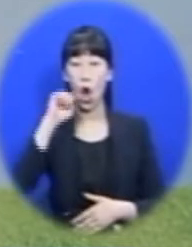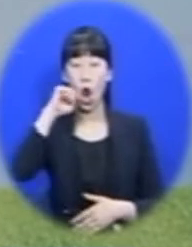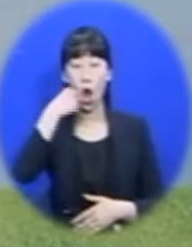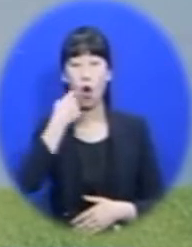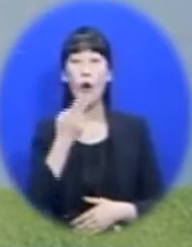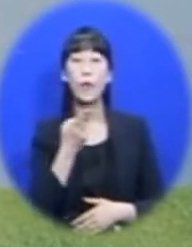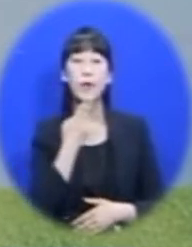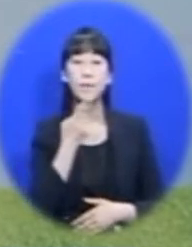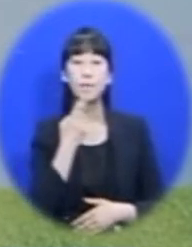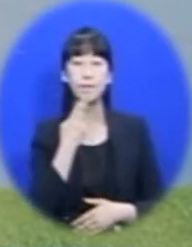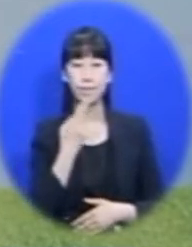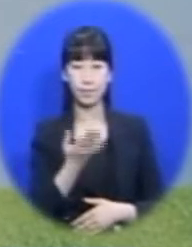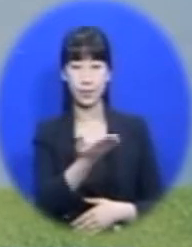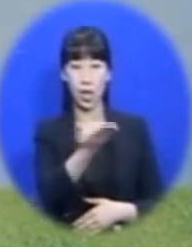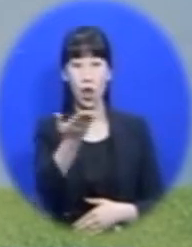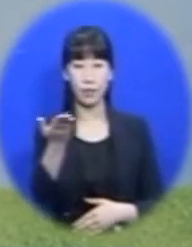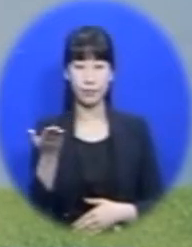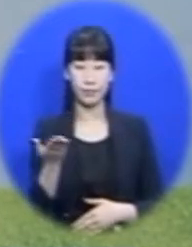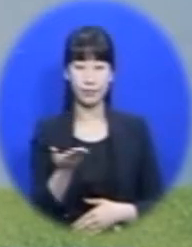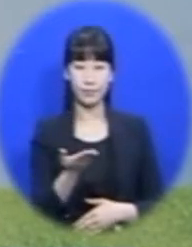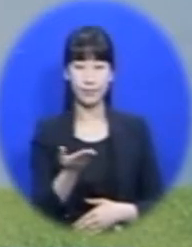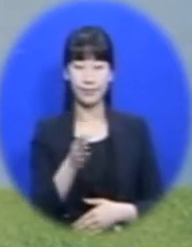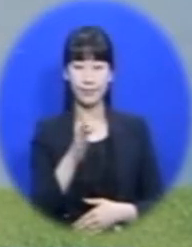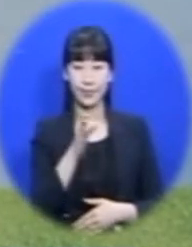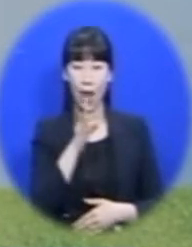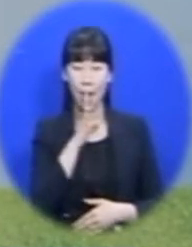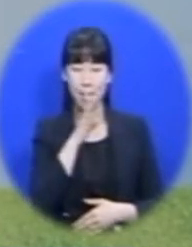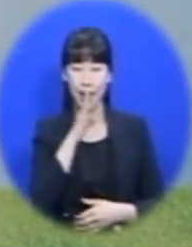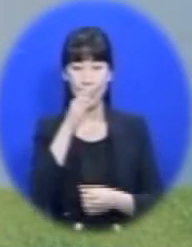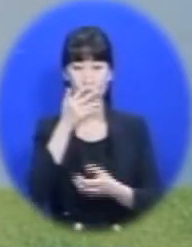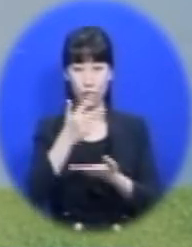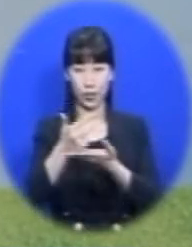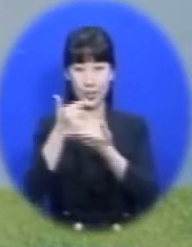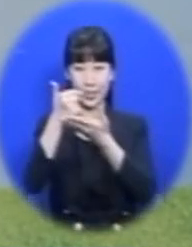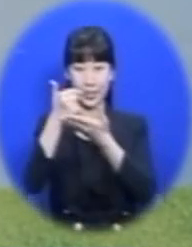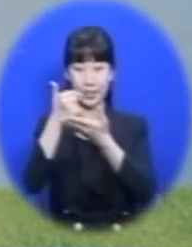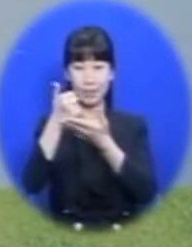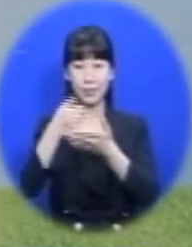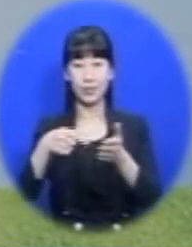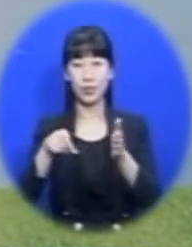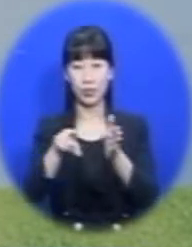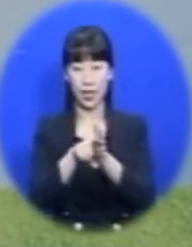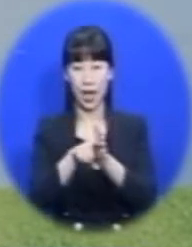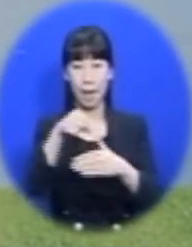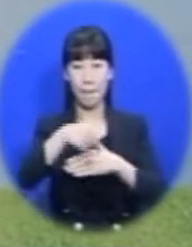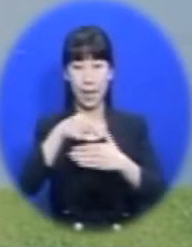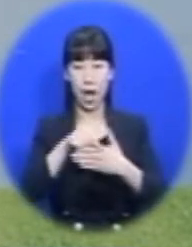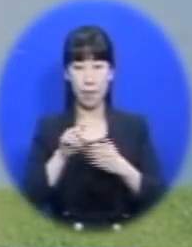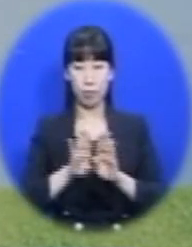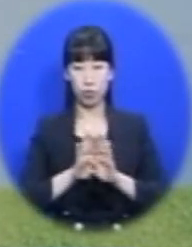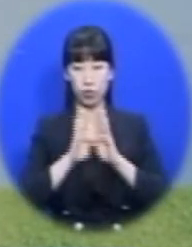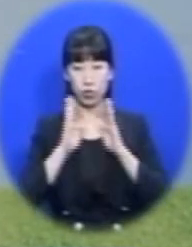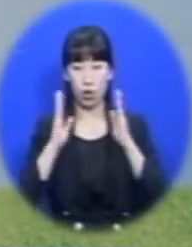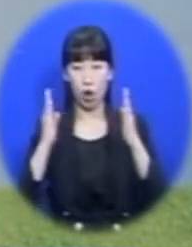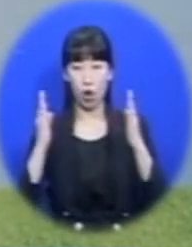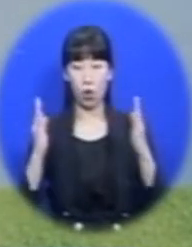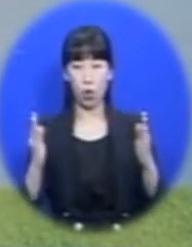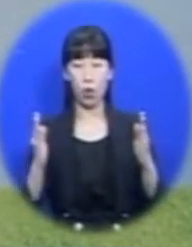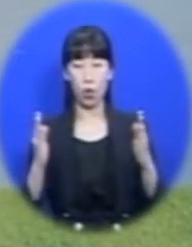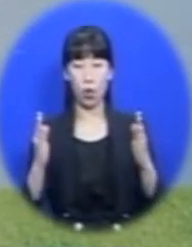아닙니다. 여러분이 정말 주님을 향하여 마음의 문을 열고 빛 되시는